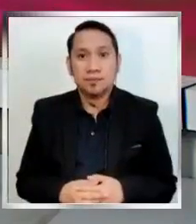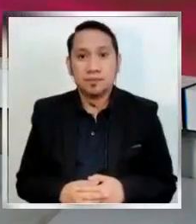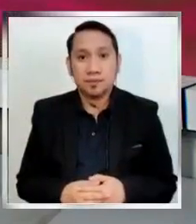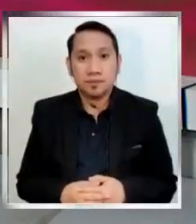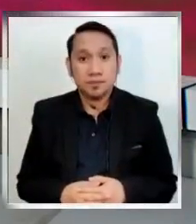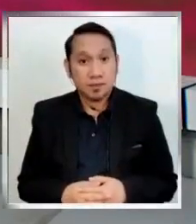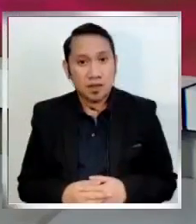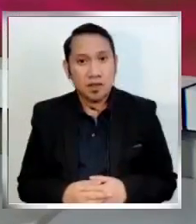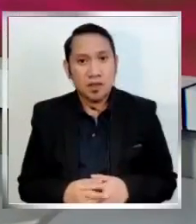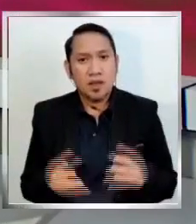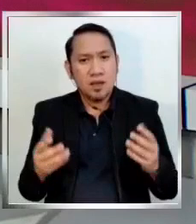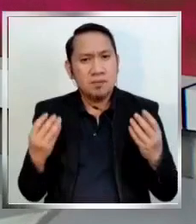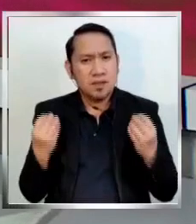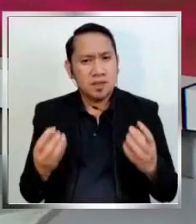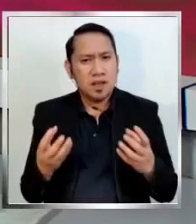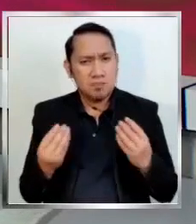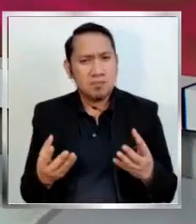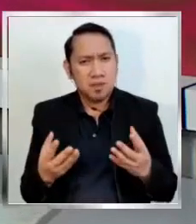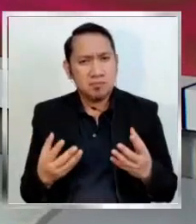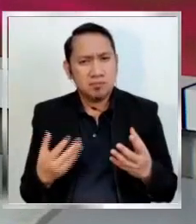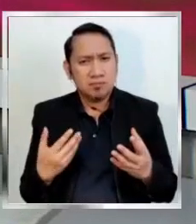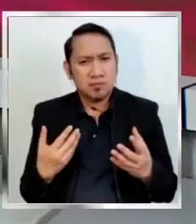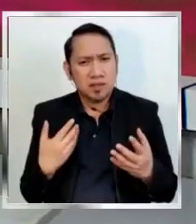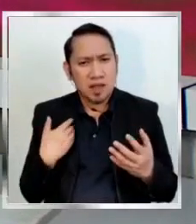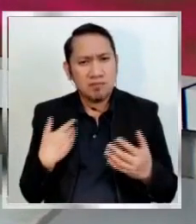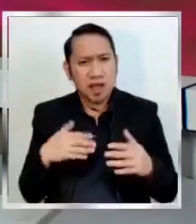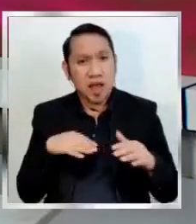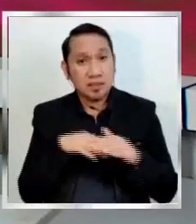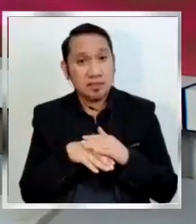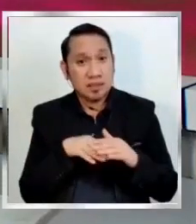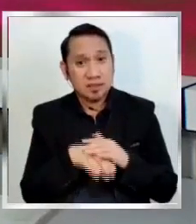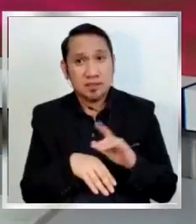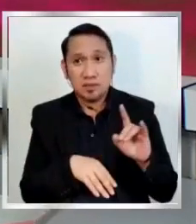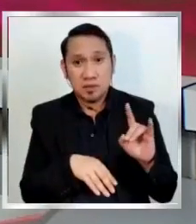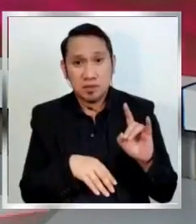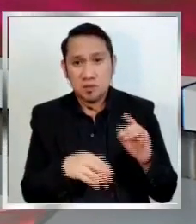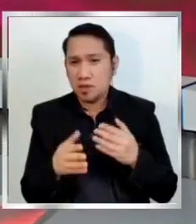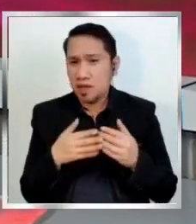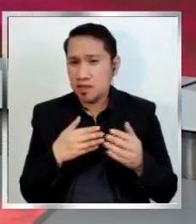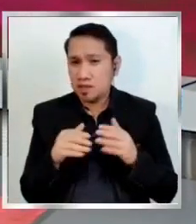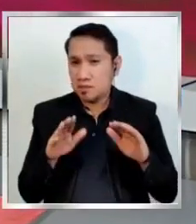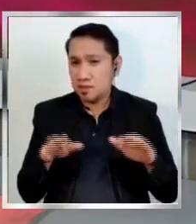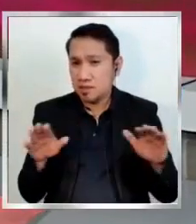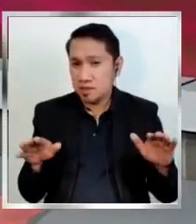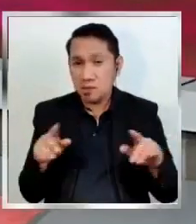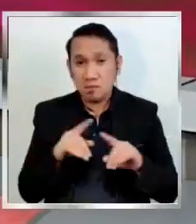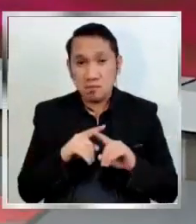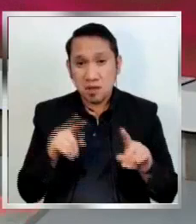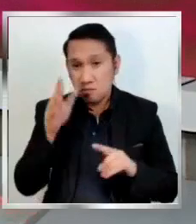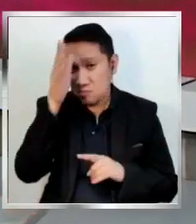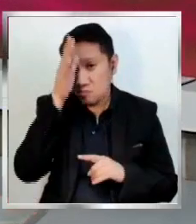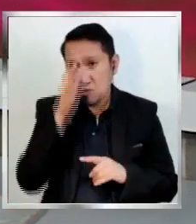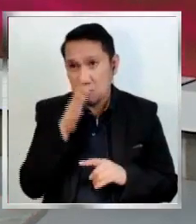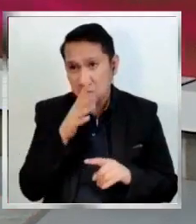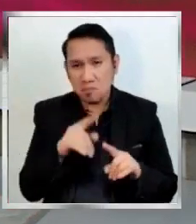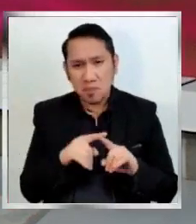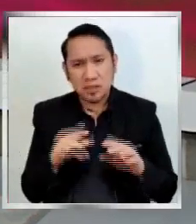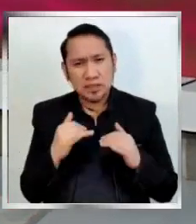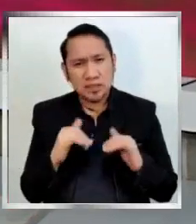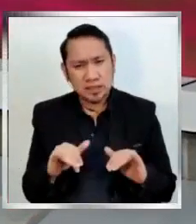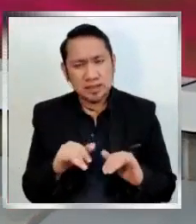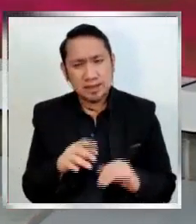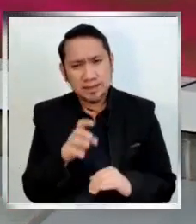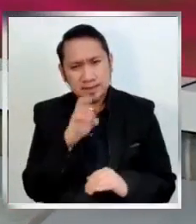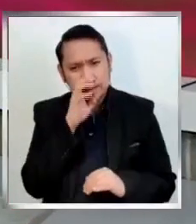Lalong dumarami ang mga may access sa social media kahit mga bata. Pero may mga magulang pa rin mahigpit sa ganyan. Anong edad ba sila